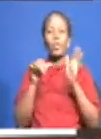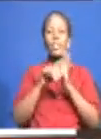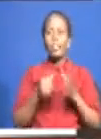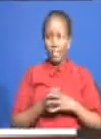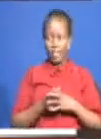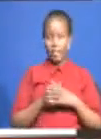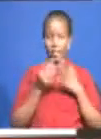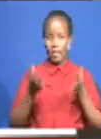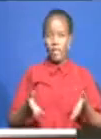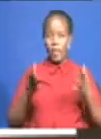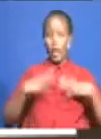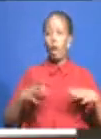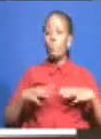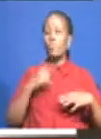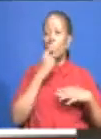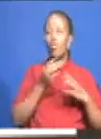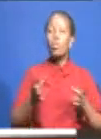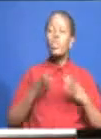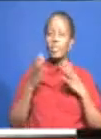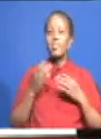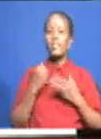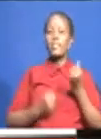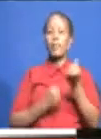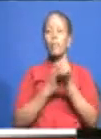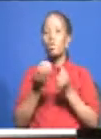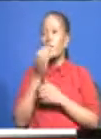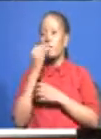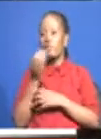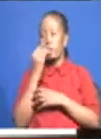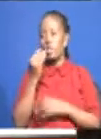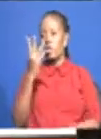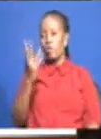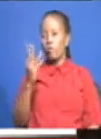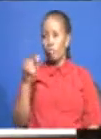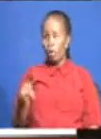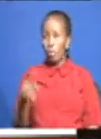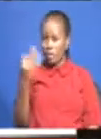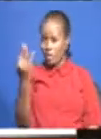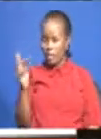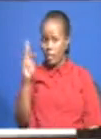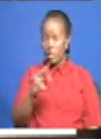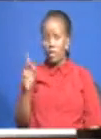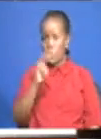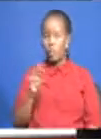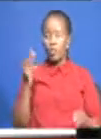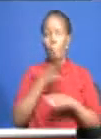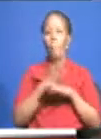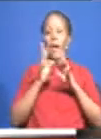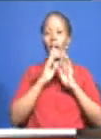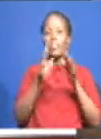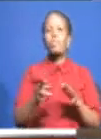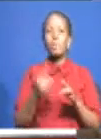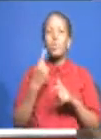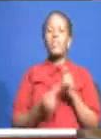msaada wa kibinadamu kwa sasa ni milioni 4.35 kulingana na ripoti ya mwaka 2022